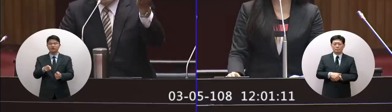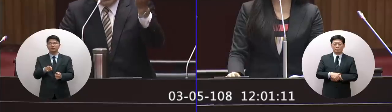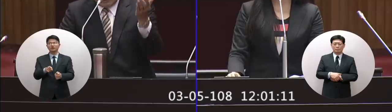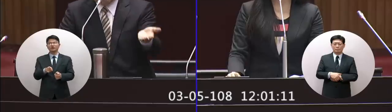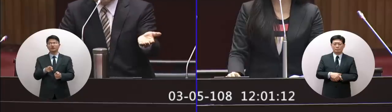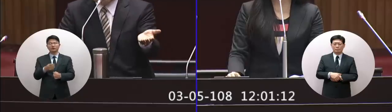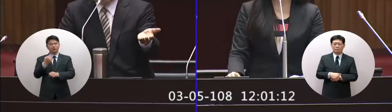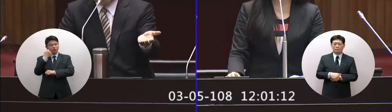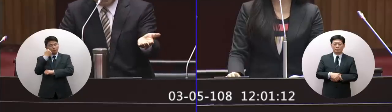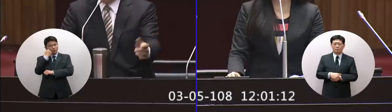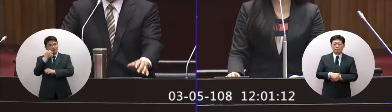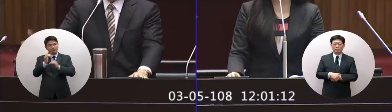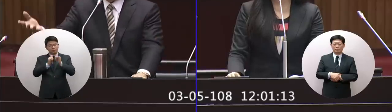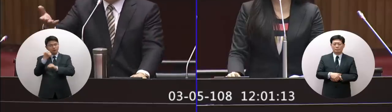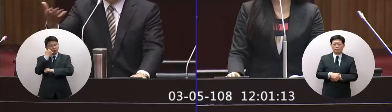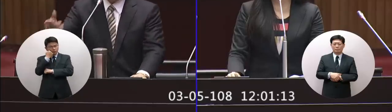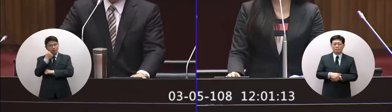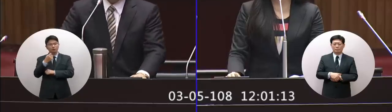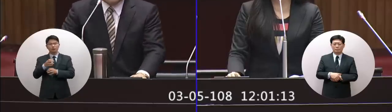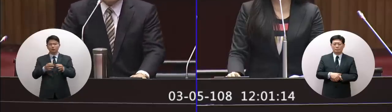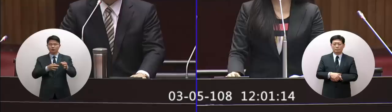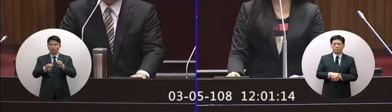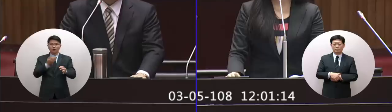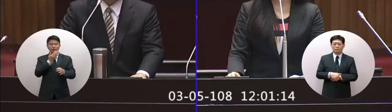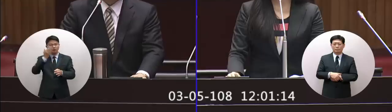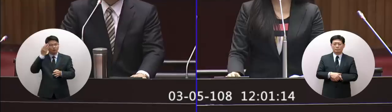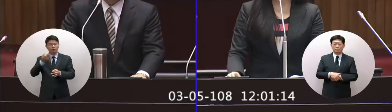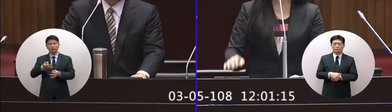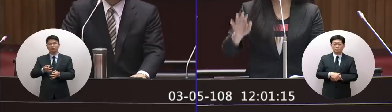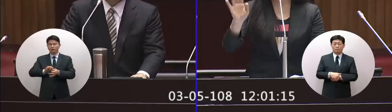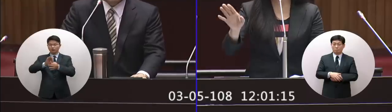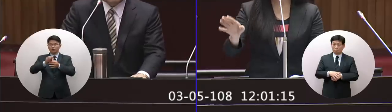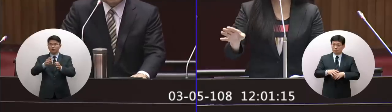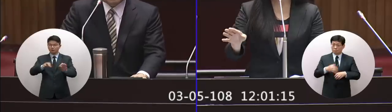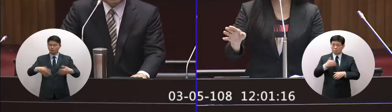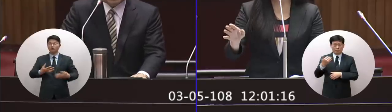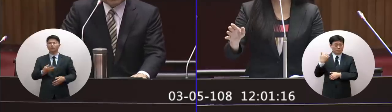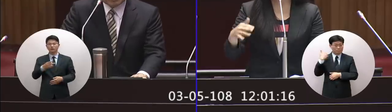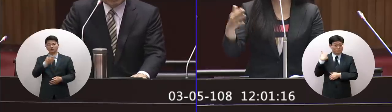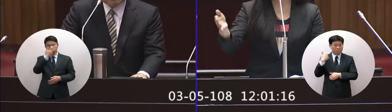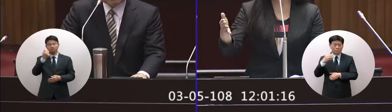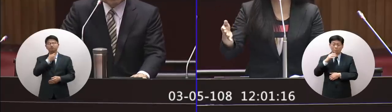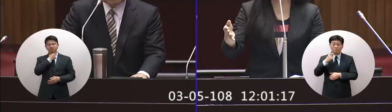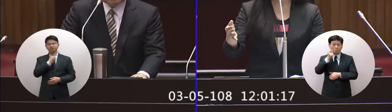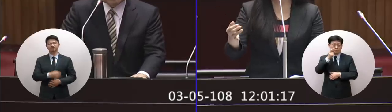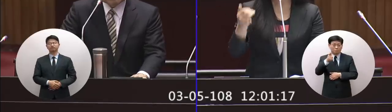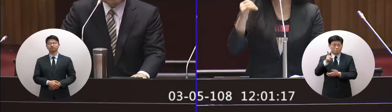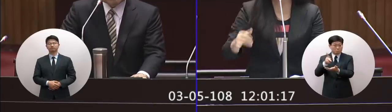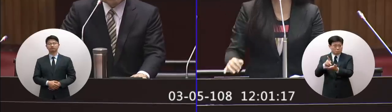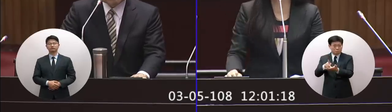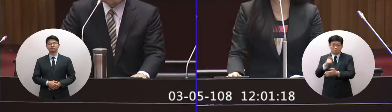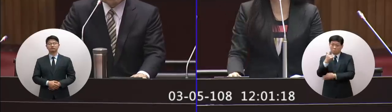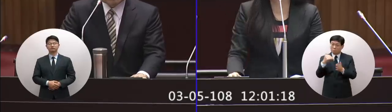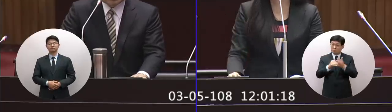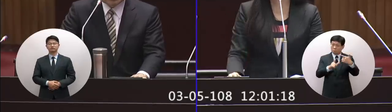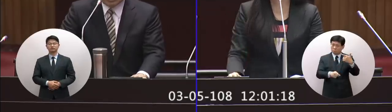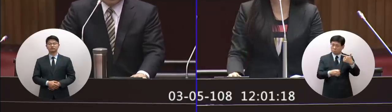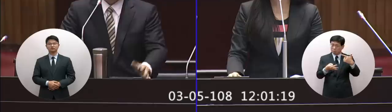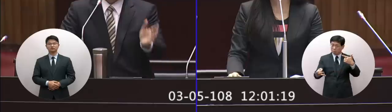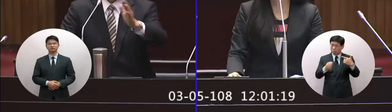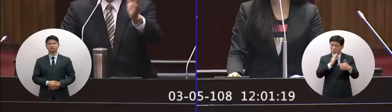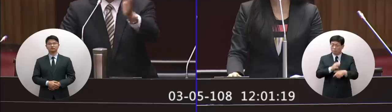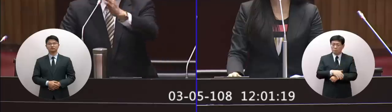者好的收入外，也增加便利性。 那所以前面那个半年欠的还要等到六月